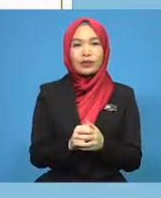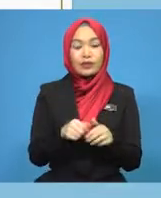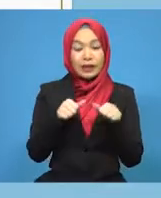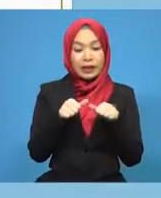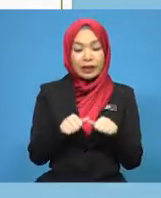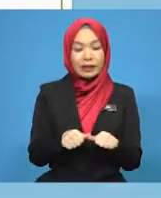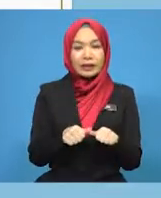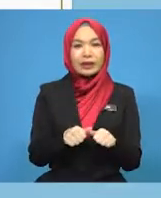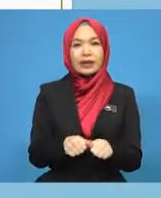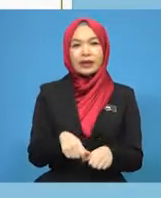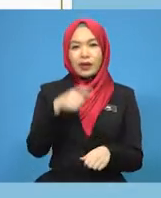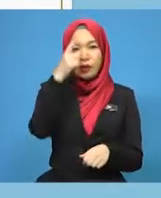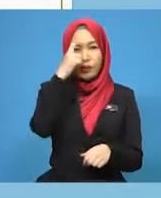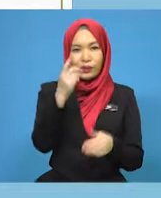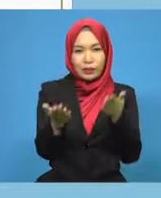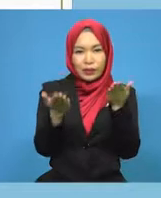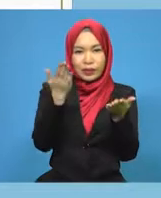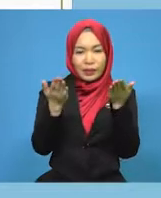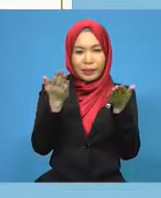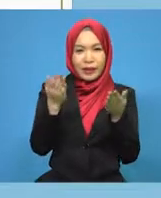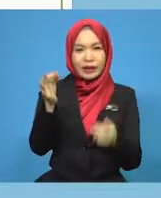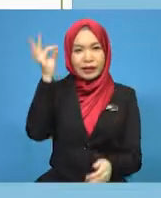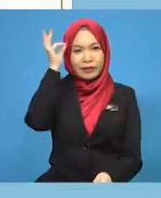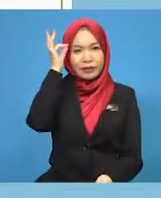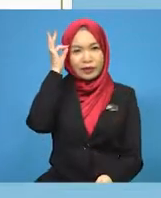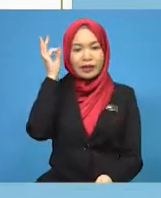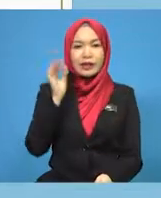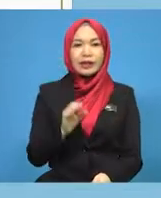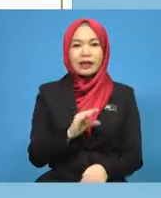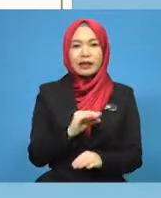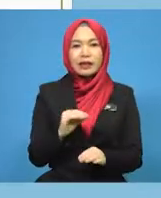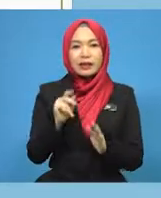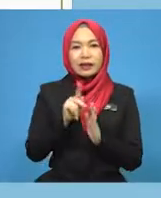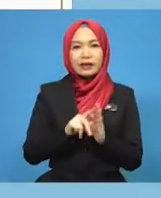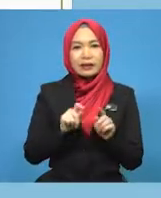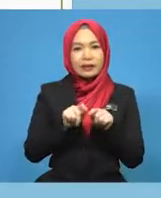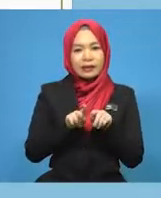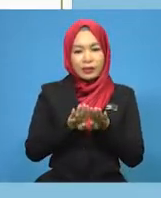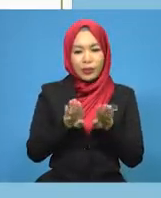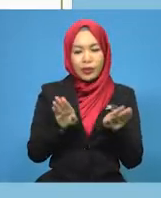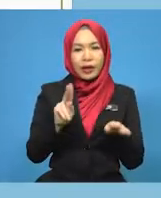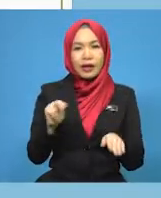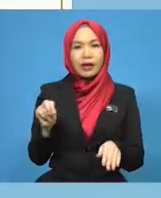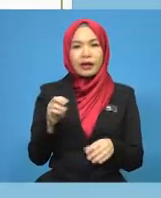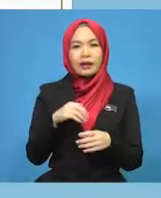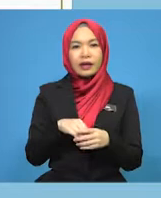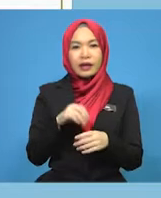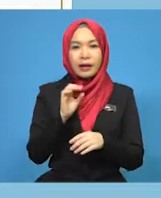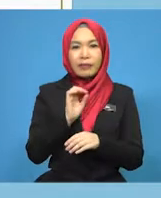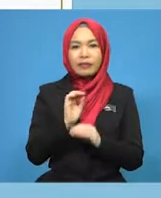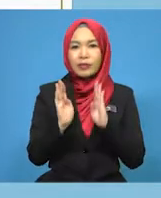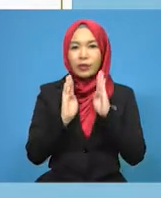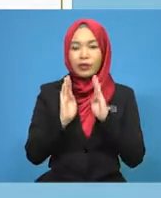untuk menstabilkan kembali emosi dan memudahkan keterbukaan di dalam berkomunikasi. Ini